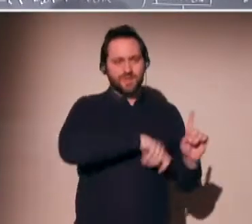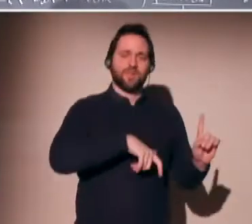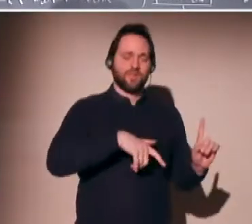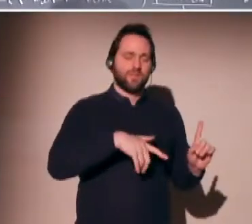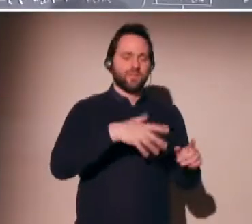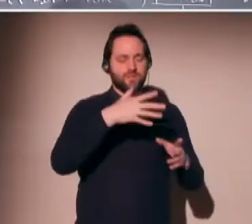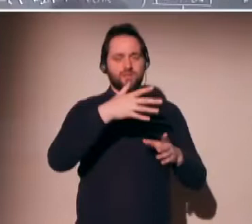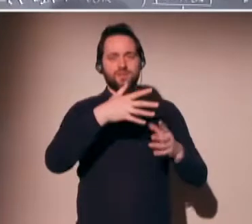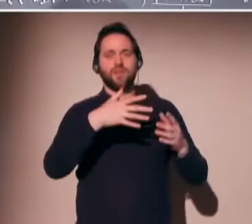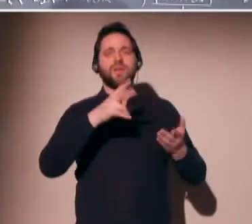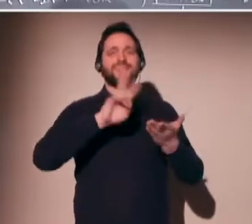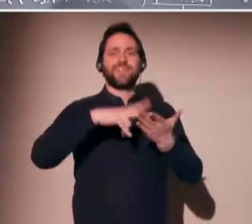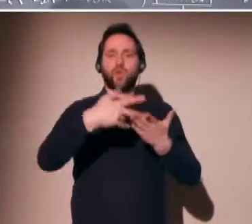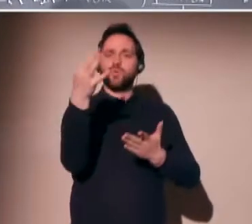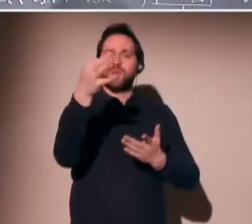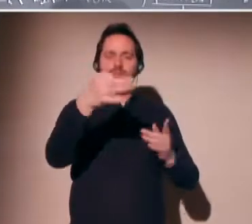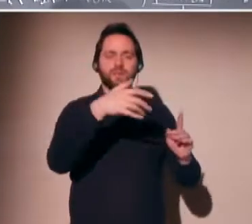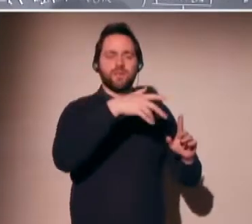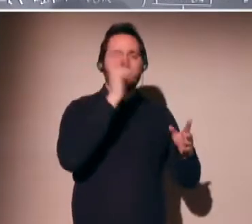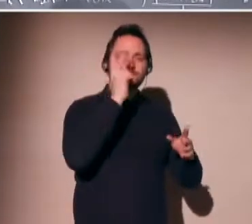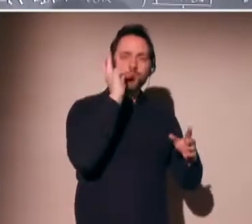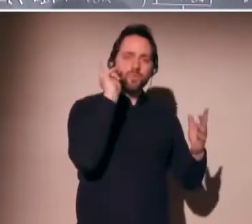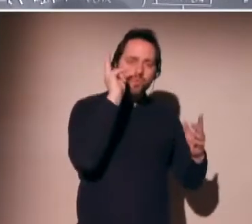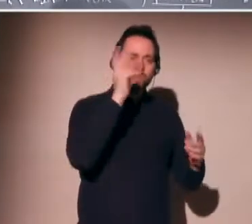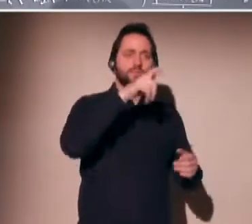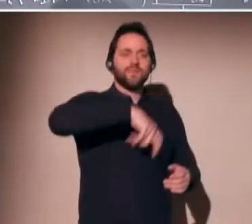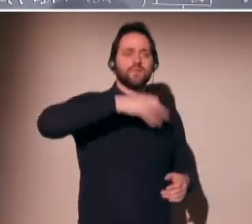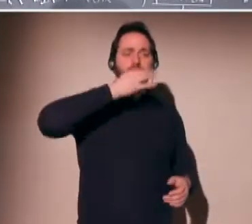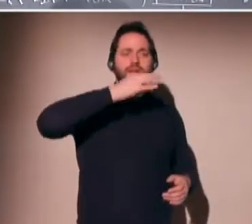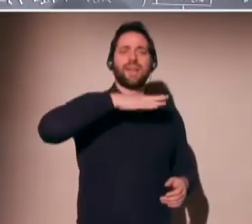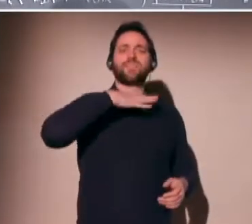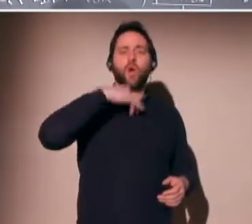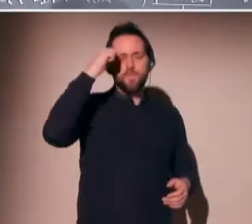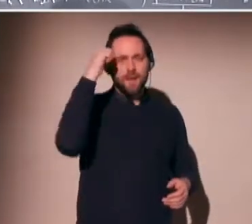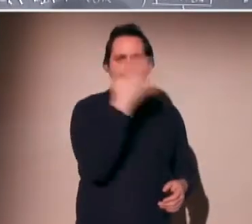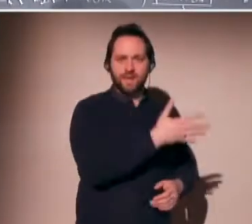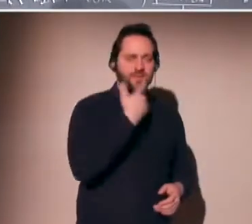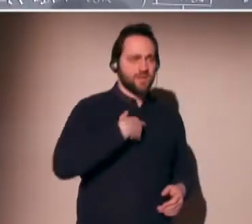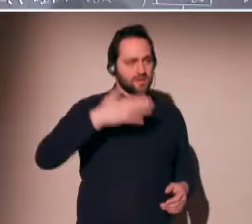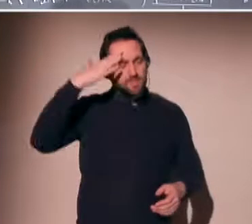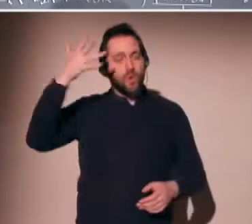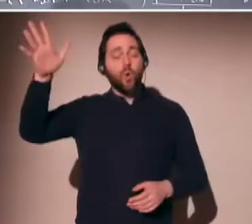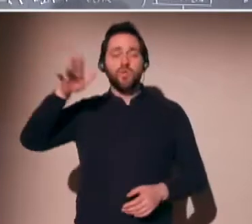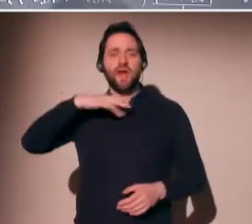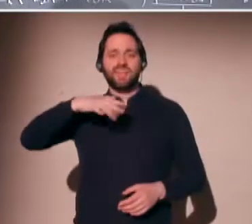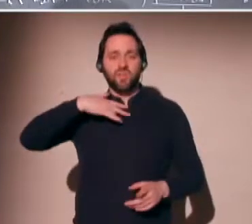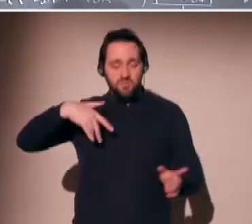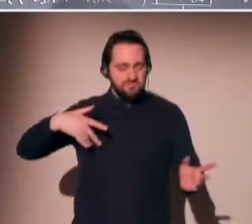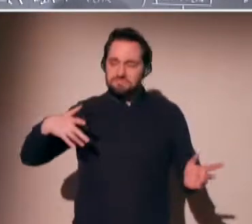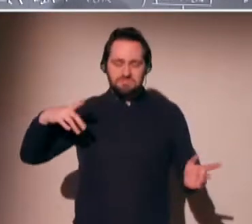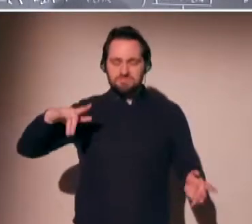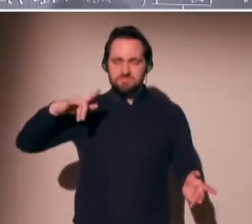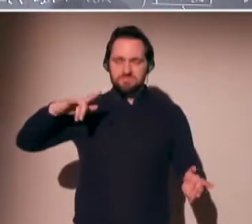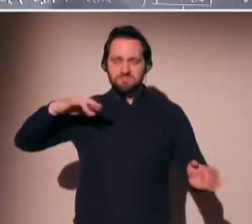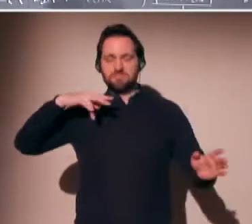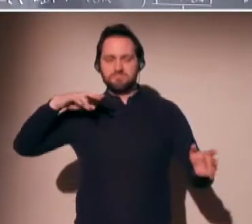américaine et qui du coup ne sont pas adaptés directement à simplement d'autres accents, sans même parler d'autres langues. Et donc,